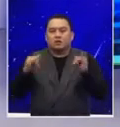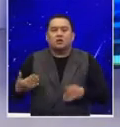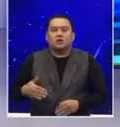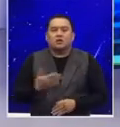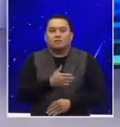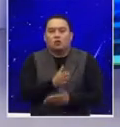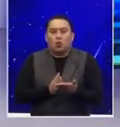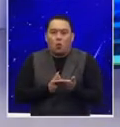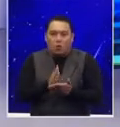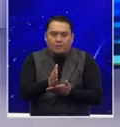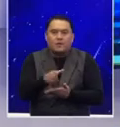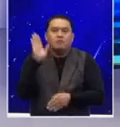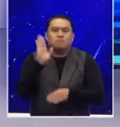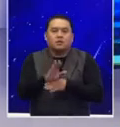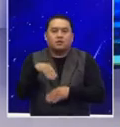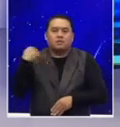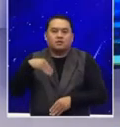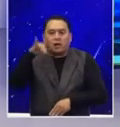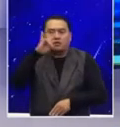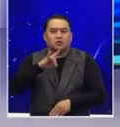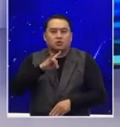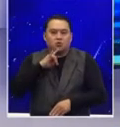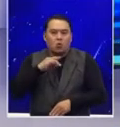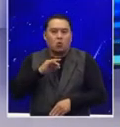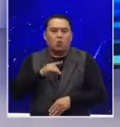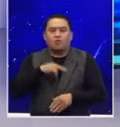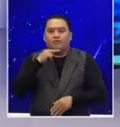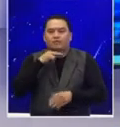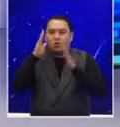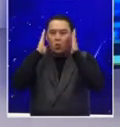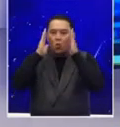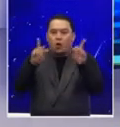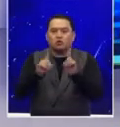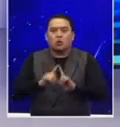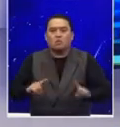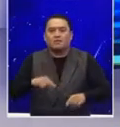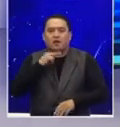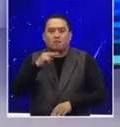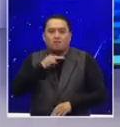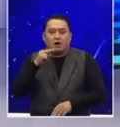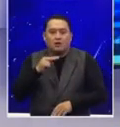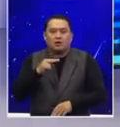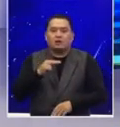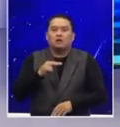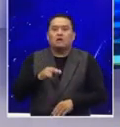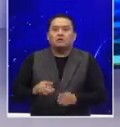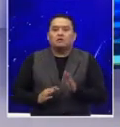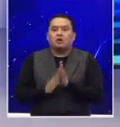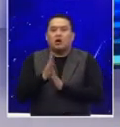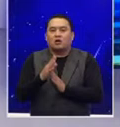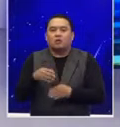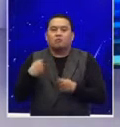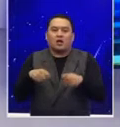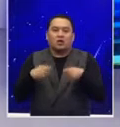рыбной отрасли. В своем послании президент страны Касым-Жомарт Токаев уделил этой отрасли особое внимание. Разведение и продажу